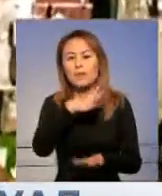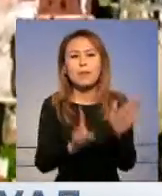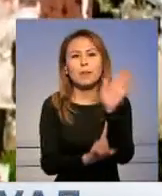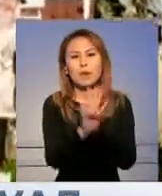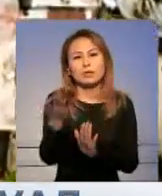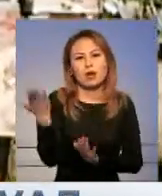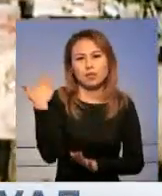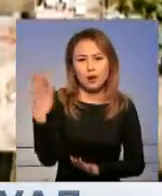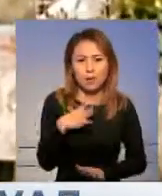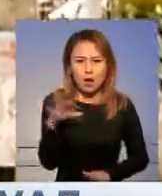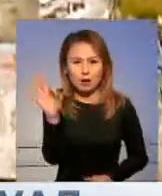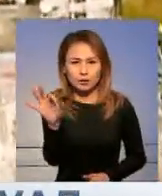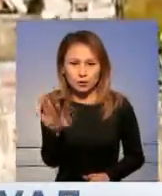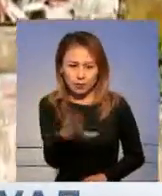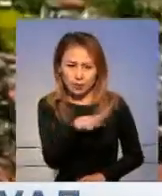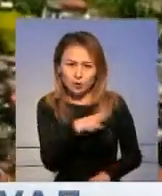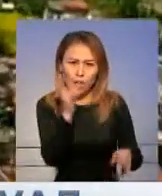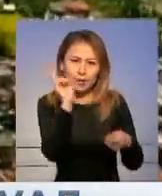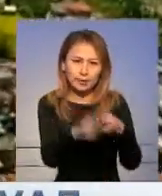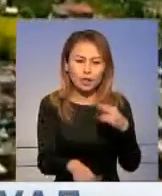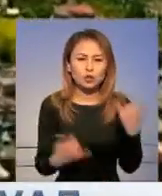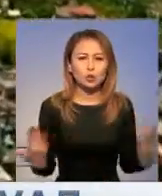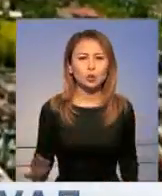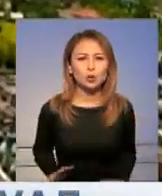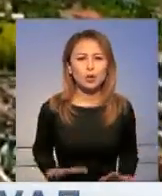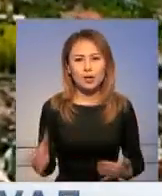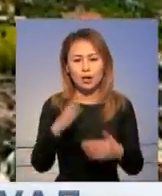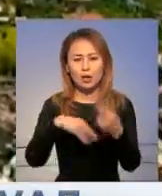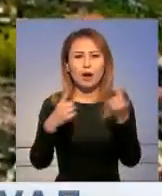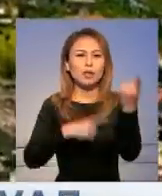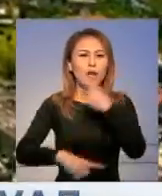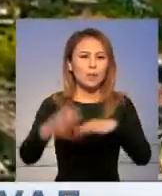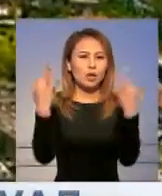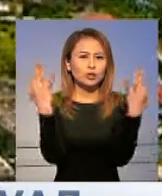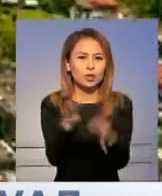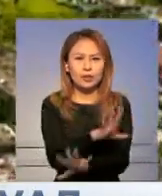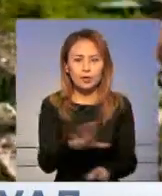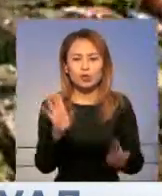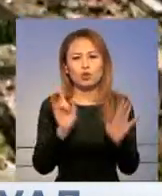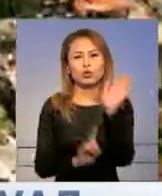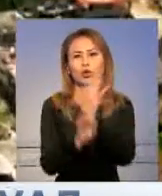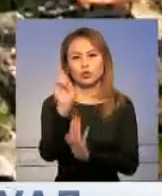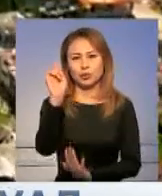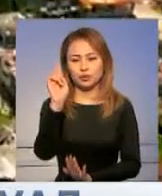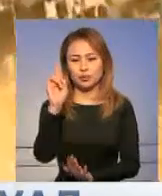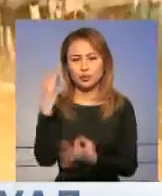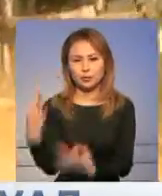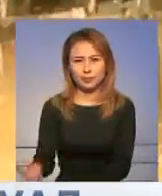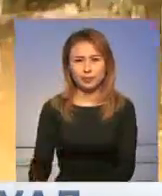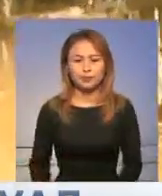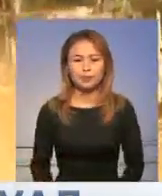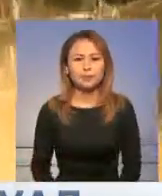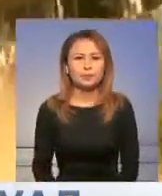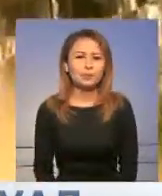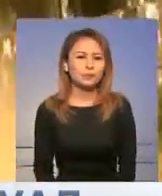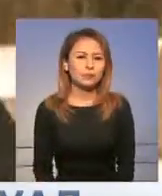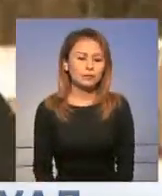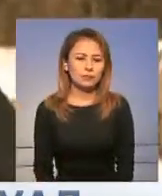бастап қазан айында аяқтады. Дегенмен тұрғындарды үйіне келуіне енді ғана рұқсат ете бастаған.